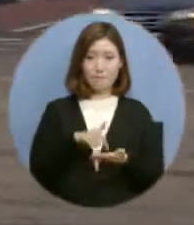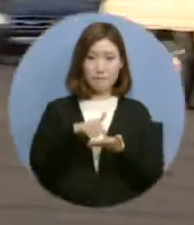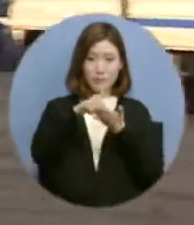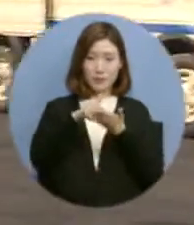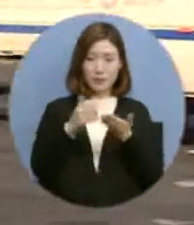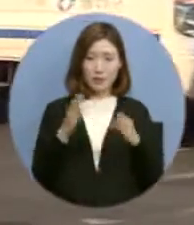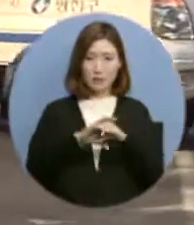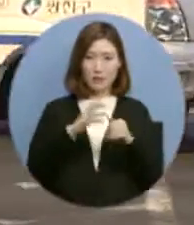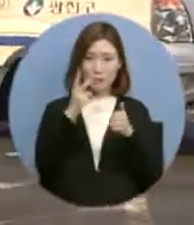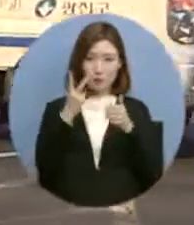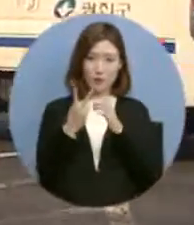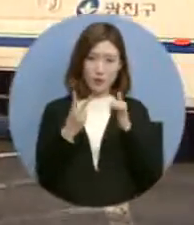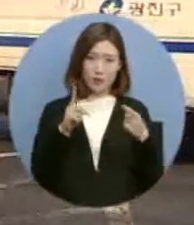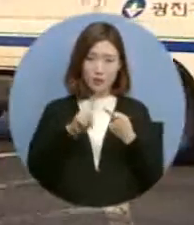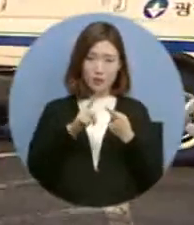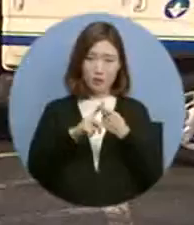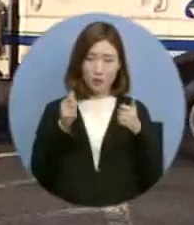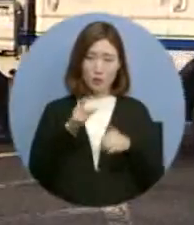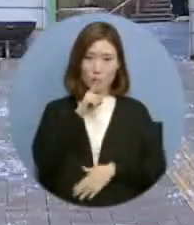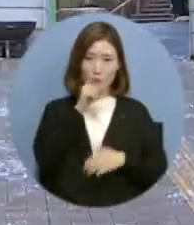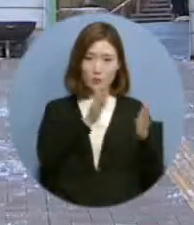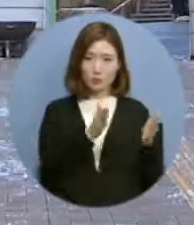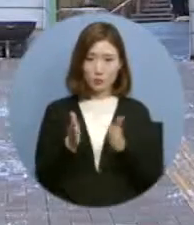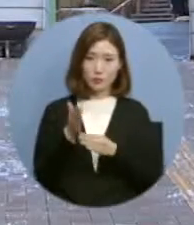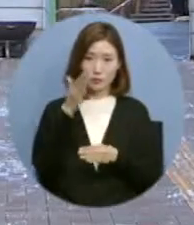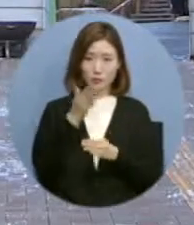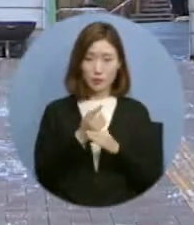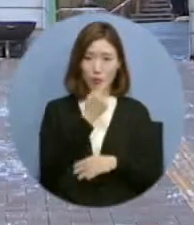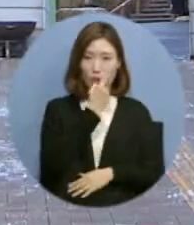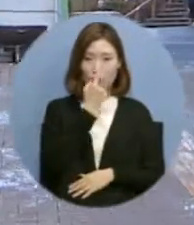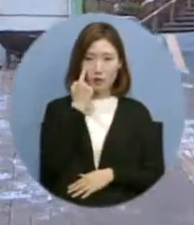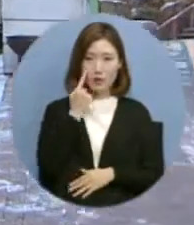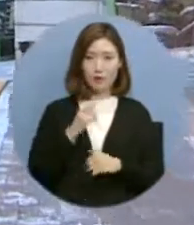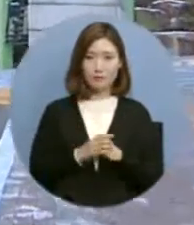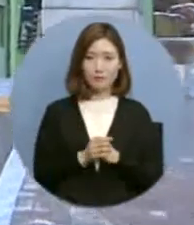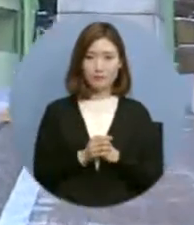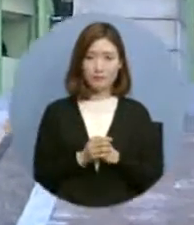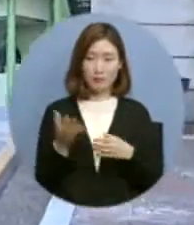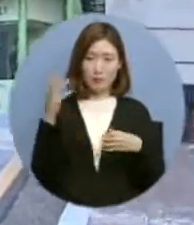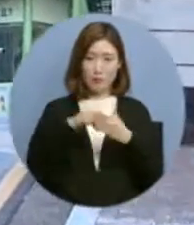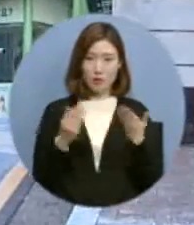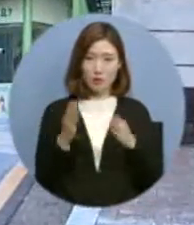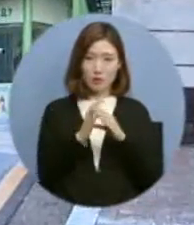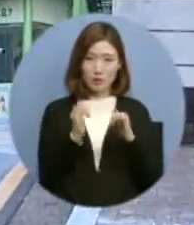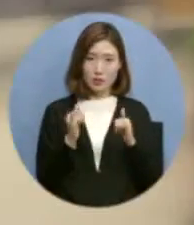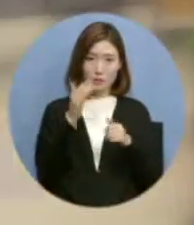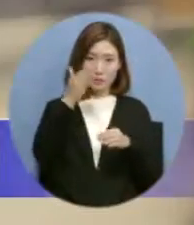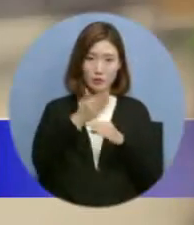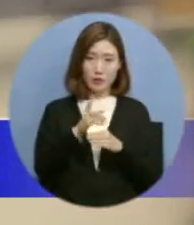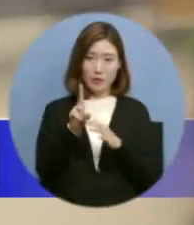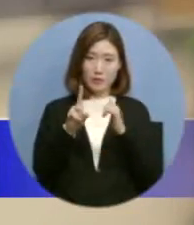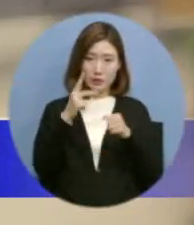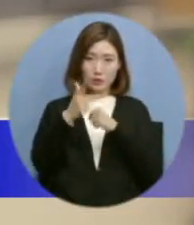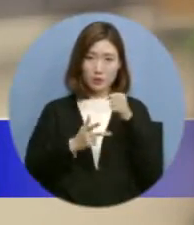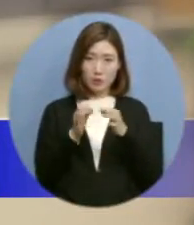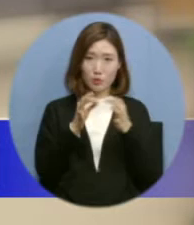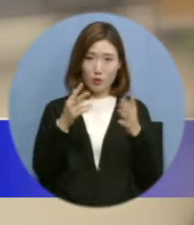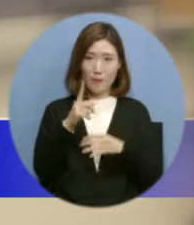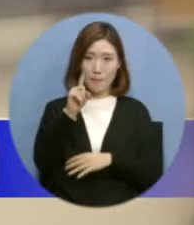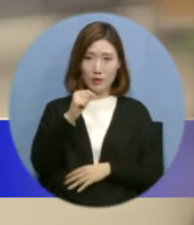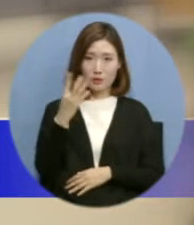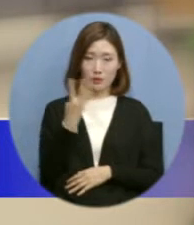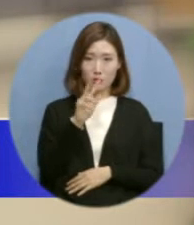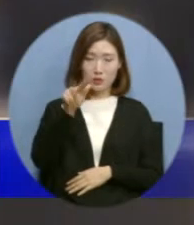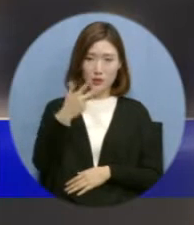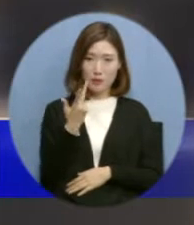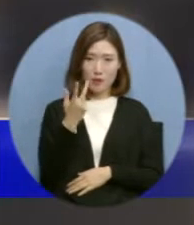광진구가 민원인 두 명에 대해 고소를 준비 중인 것으로 확인됐습니다. 해당 민원인 중한 명은 7년 동안